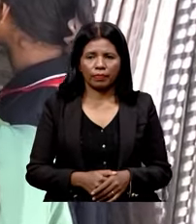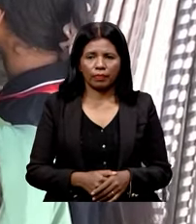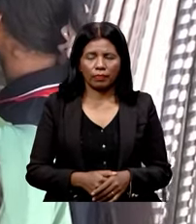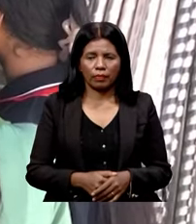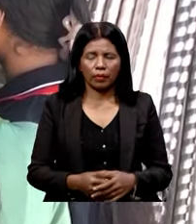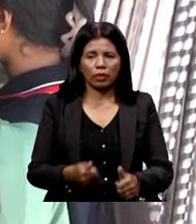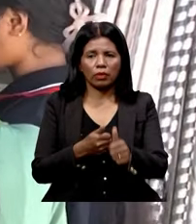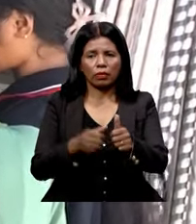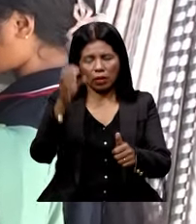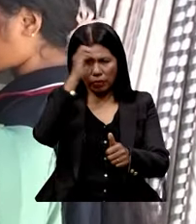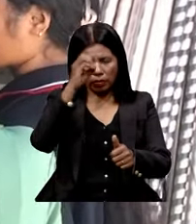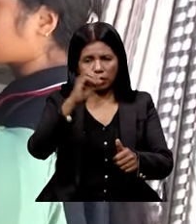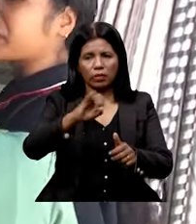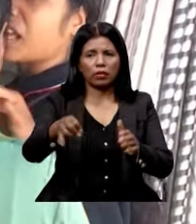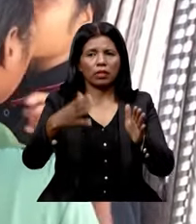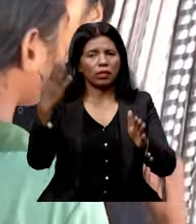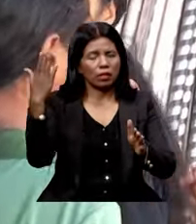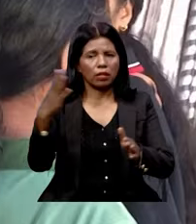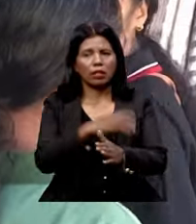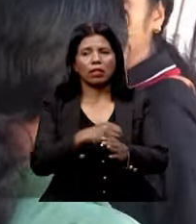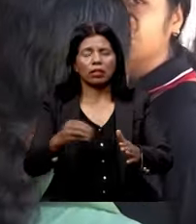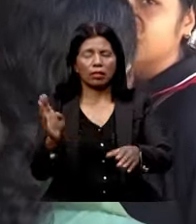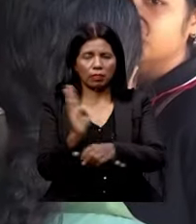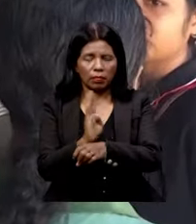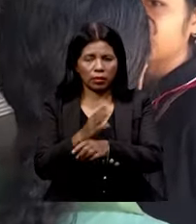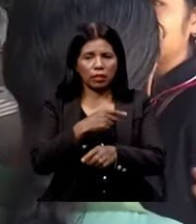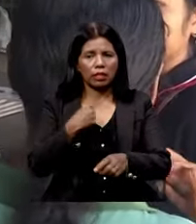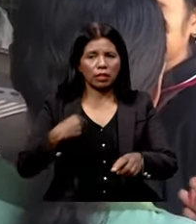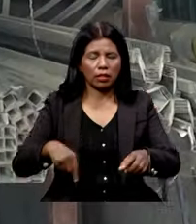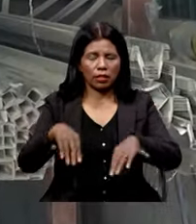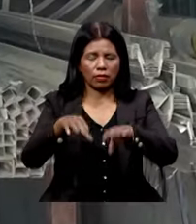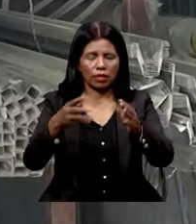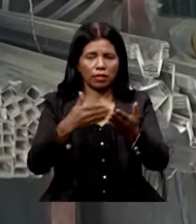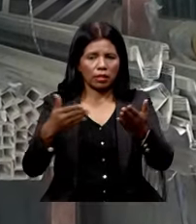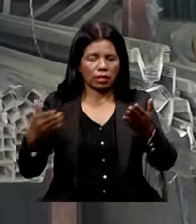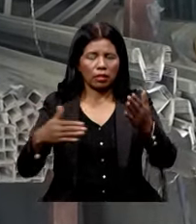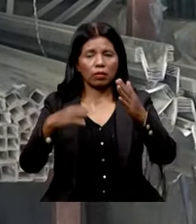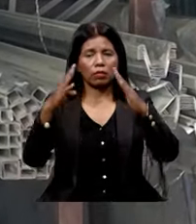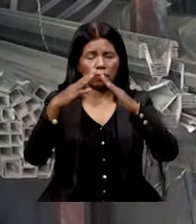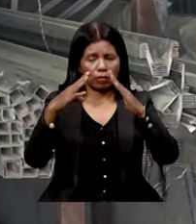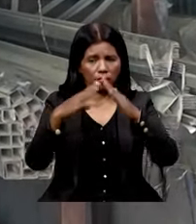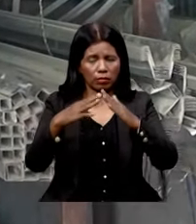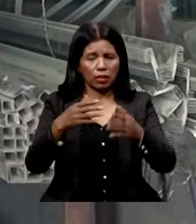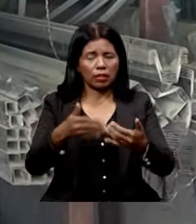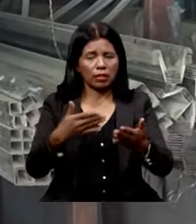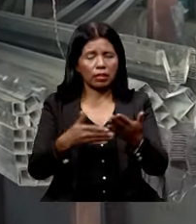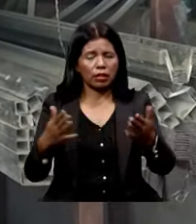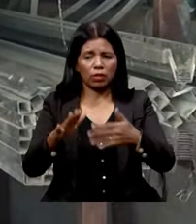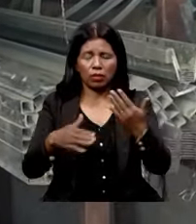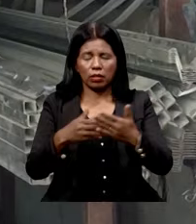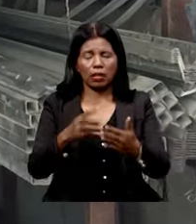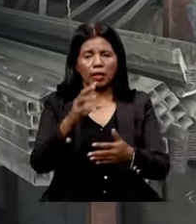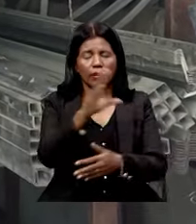Tuir observasaun jornalista nian iha terrenu, negosiante sines nebe fan material konstrusaun, brinquedos o pralan nos